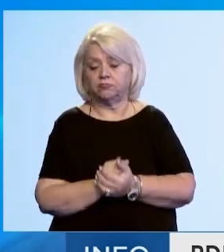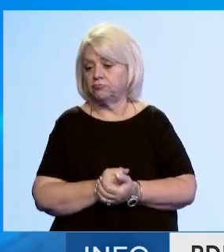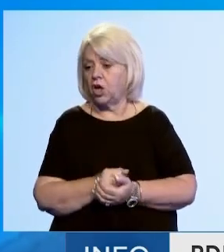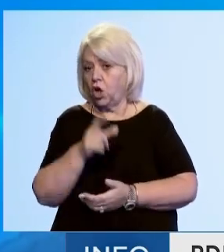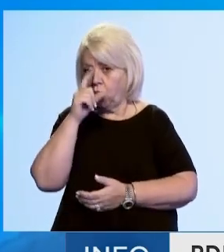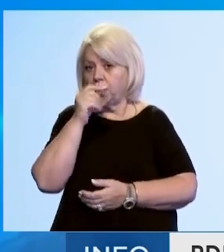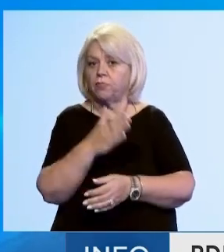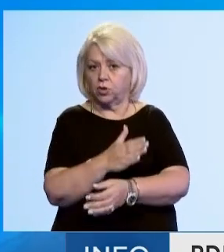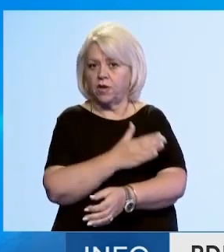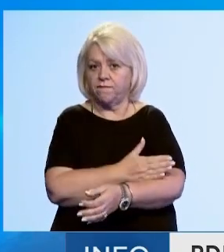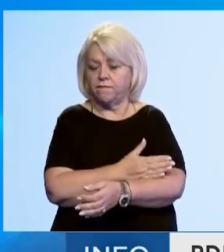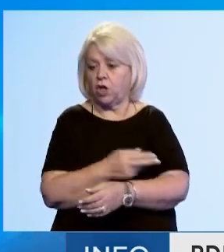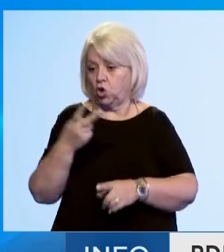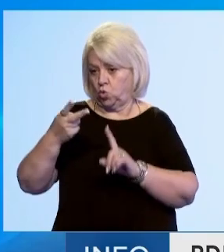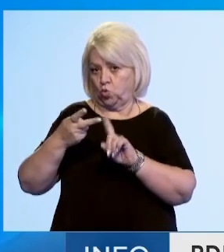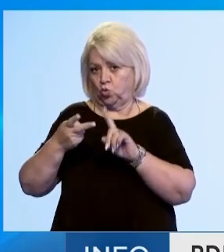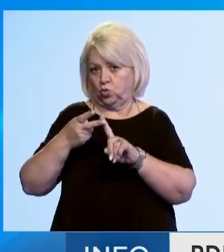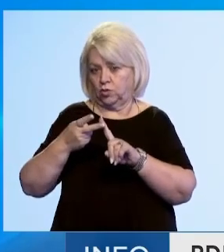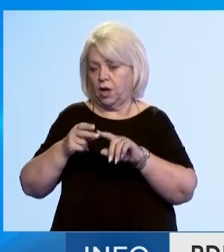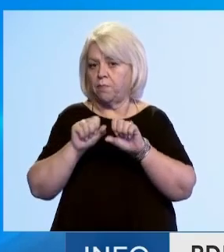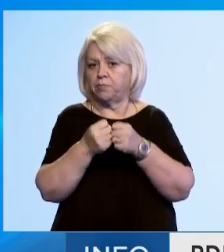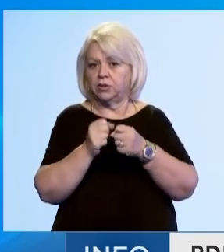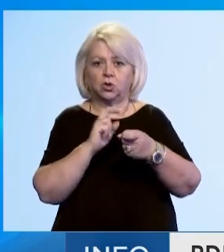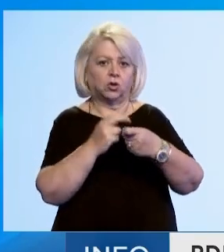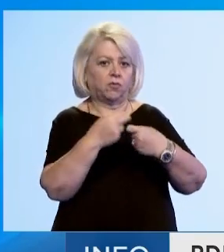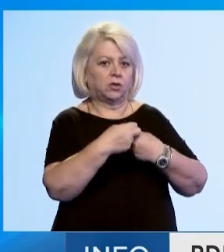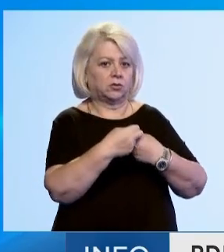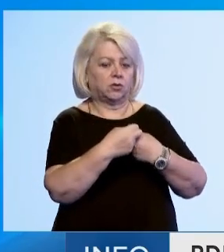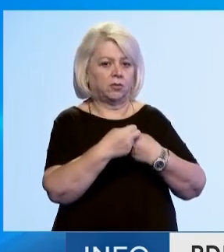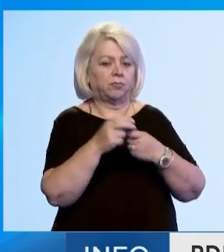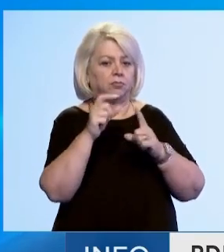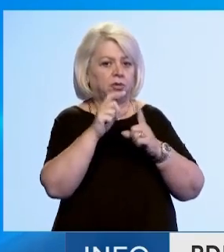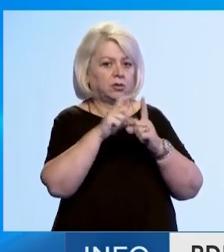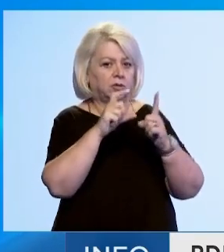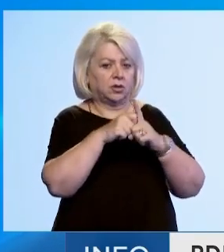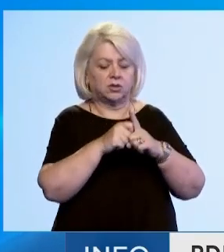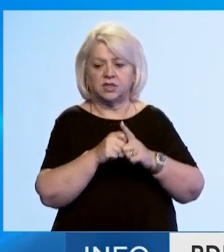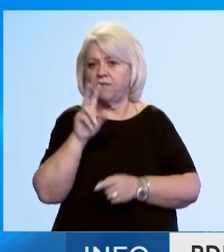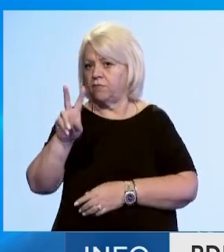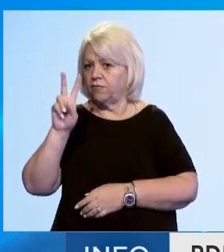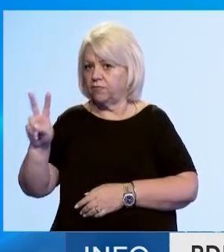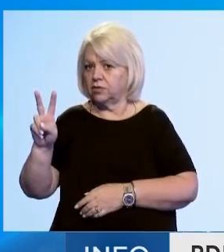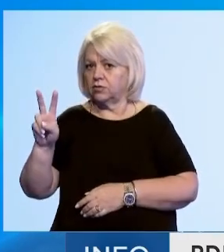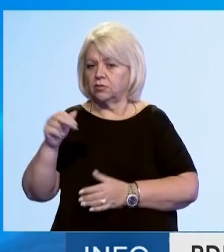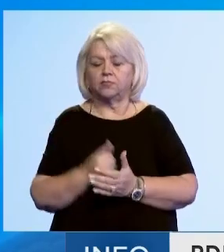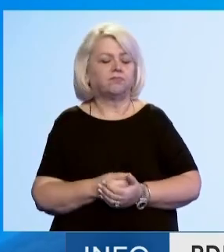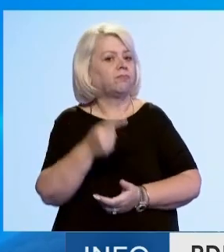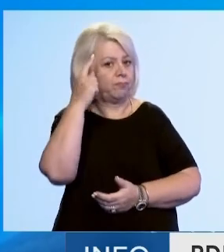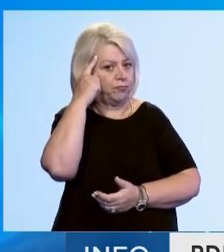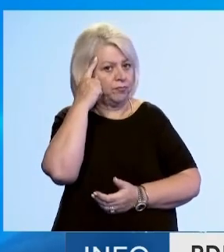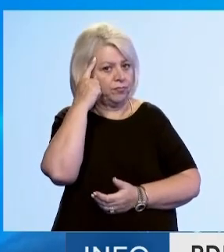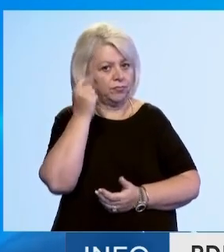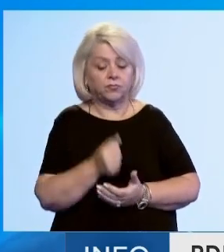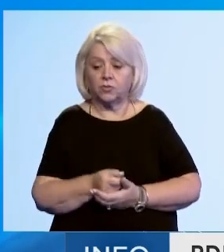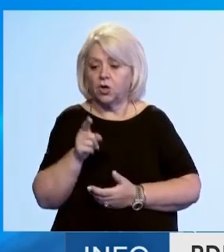komuna e Podujevës është komuna e dytë që prishet koalicioni në mes të PDK-s dhe lëvizjes vetëvendosje. Dihet që